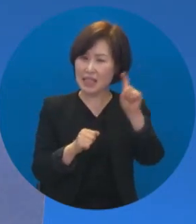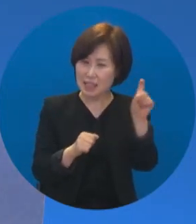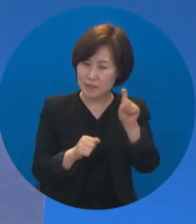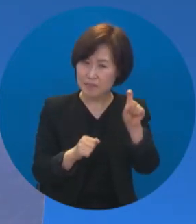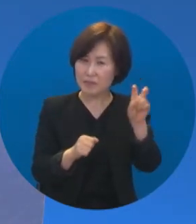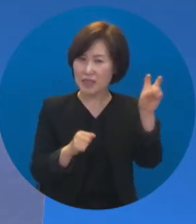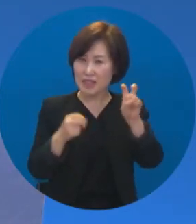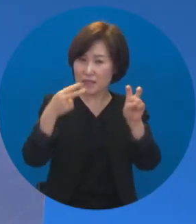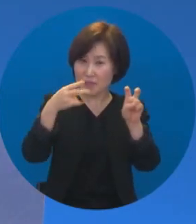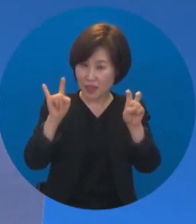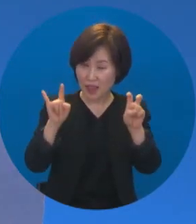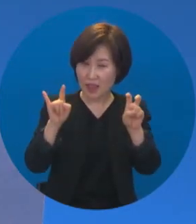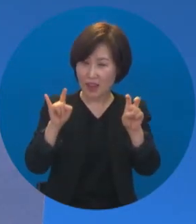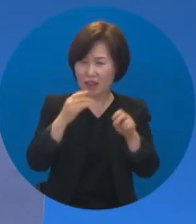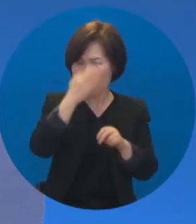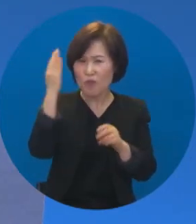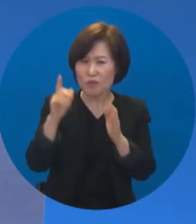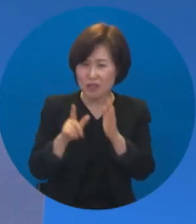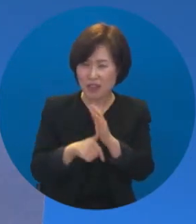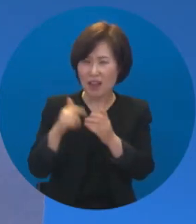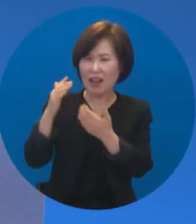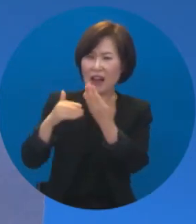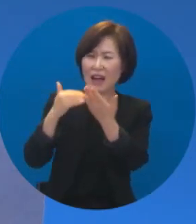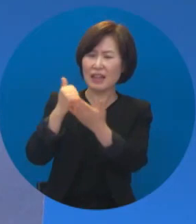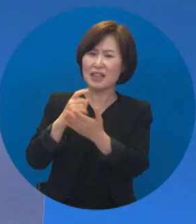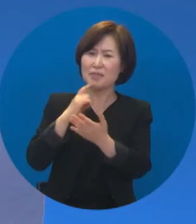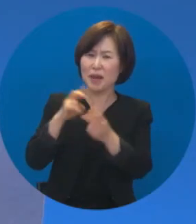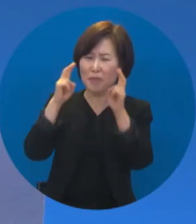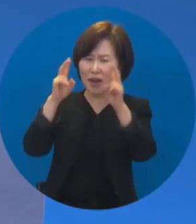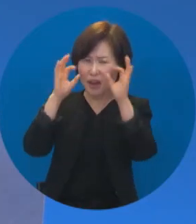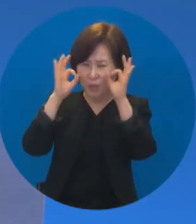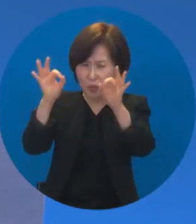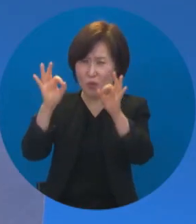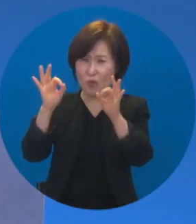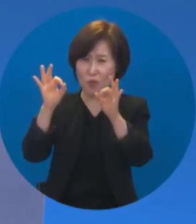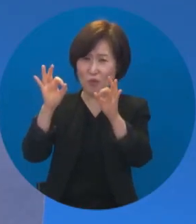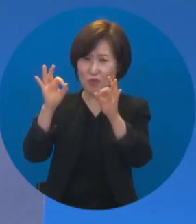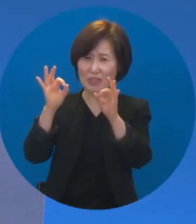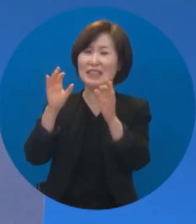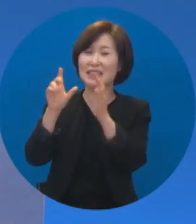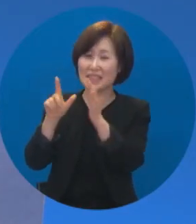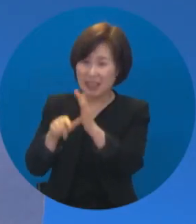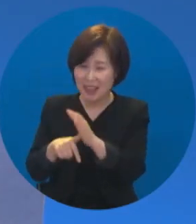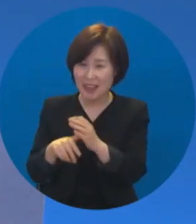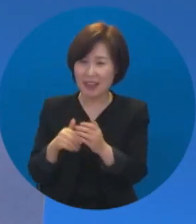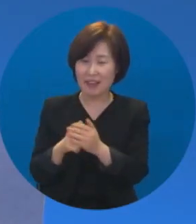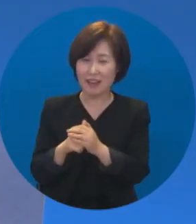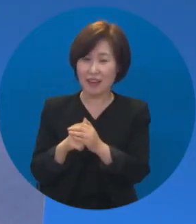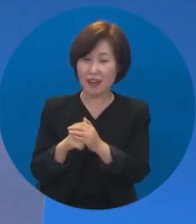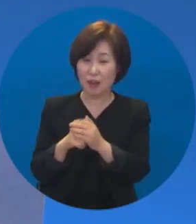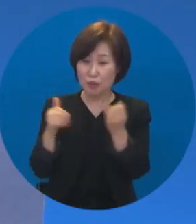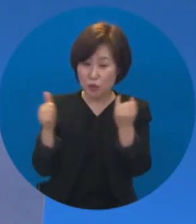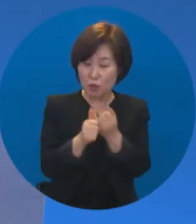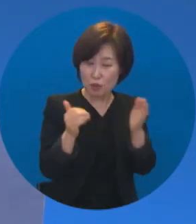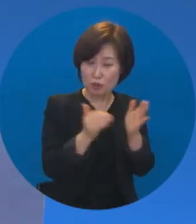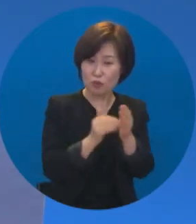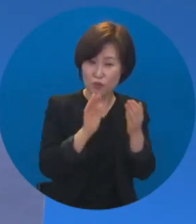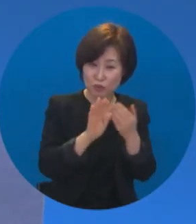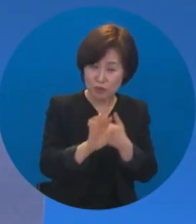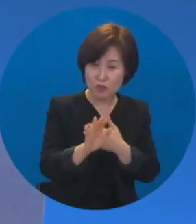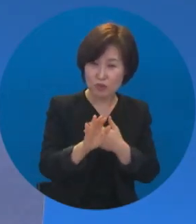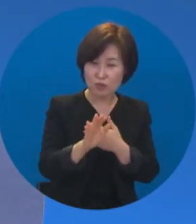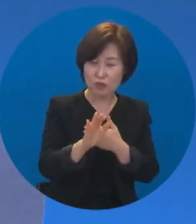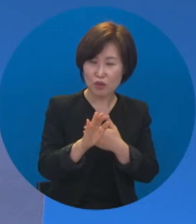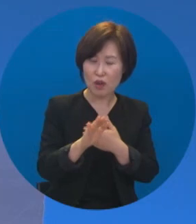되는 그러한 삶들 있잖아요. 그러한 삶을 열심히 살다가 결혼하고 제 안에 생겨버린 안정감 때문에 하나님